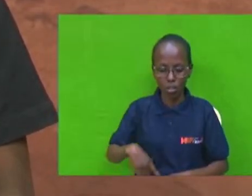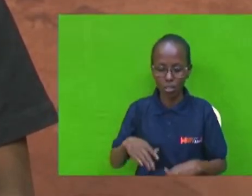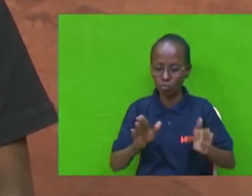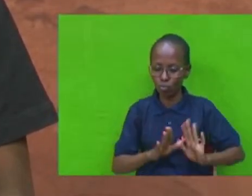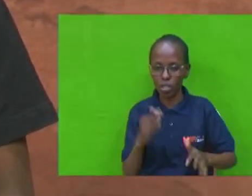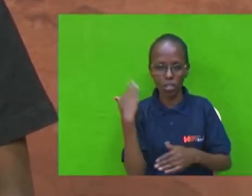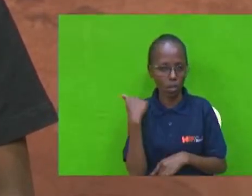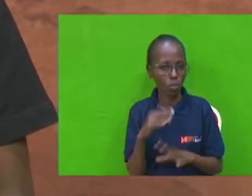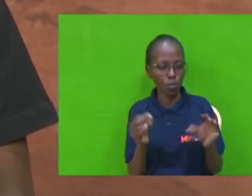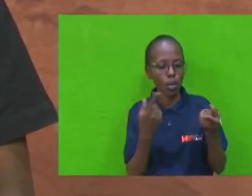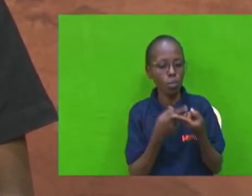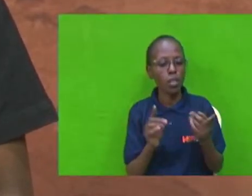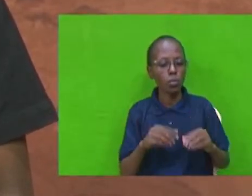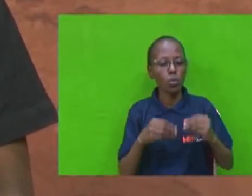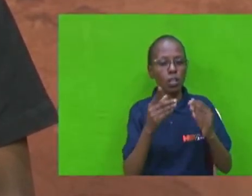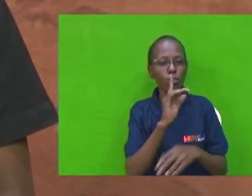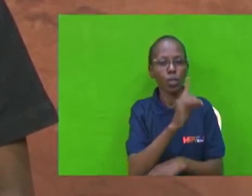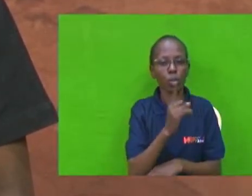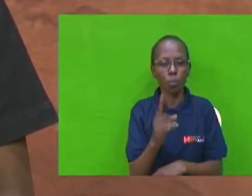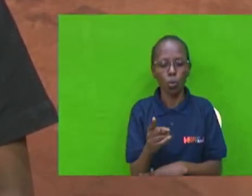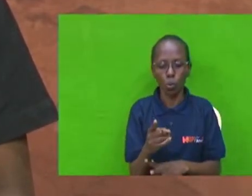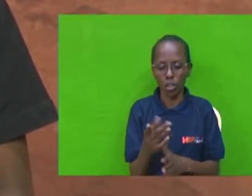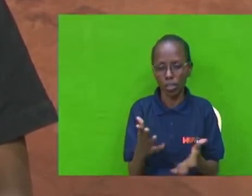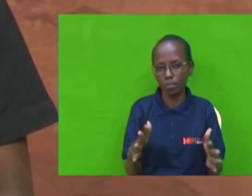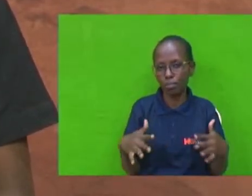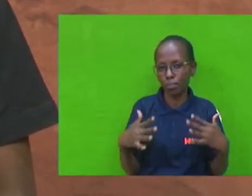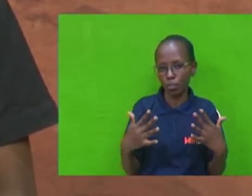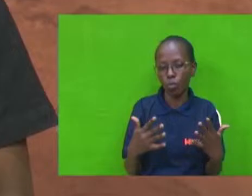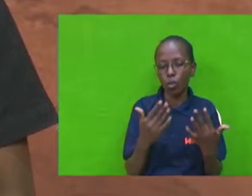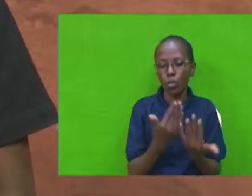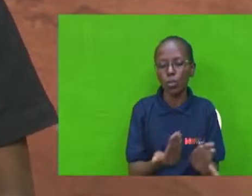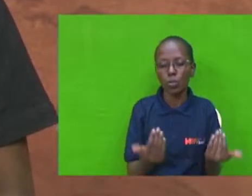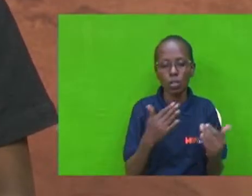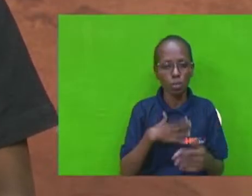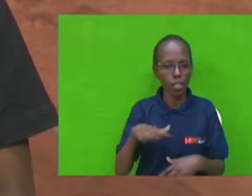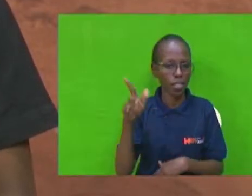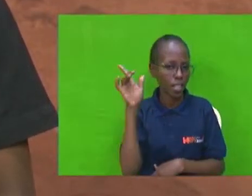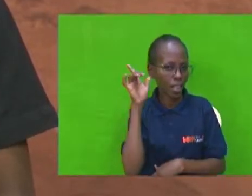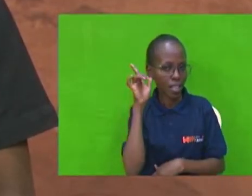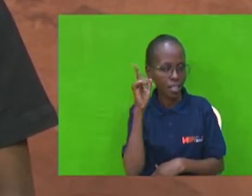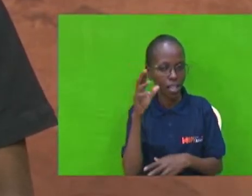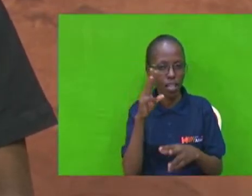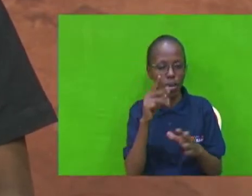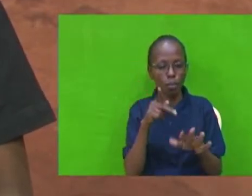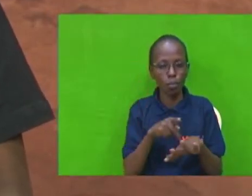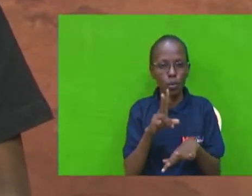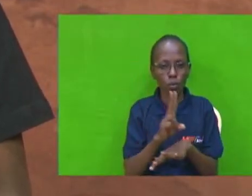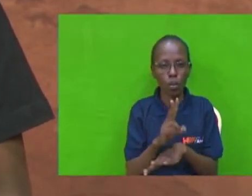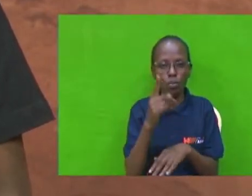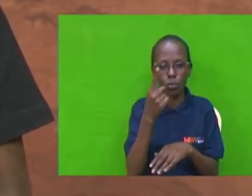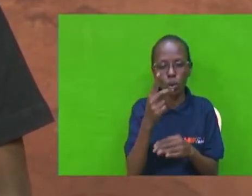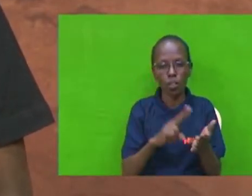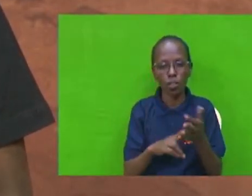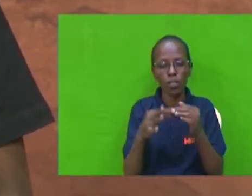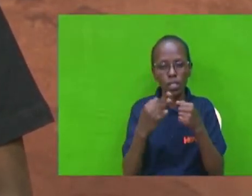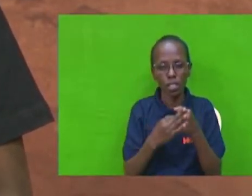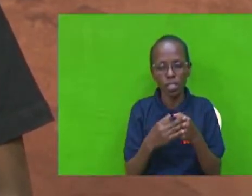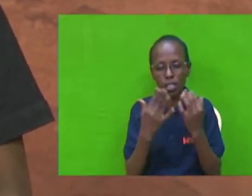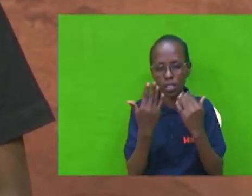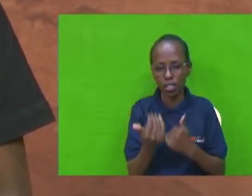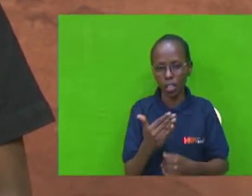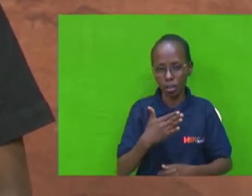lakini tuwape maonyo, tuwape mausia. Enyi watoto sikilizeni. Mithali 1:8. Mwanangu,